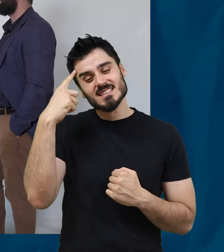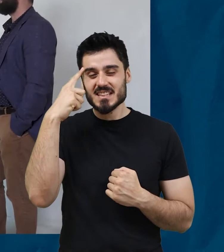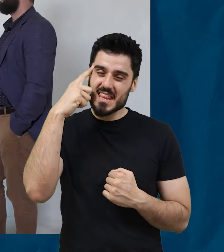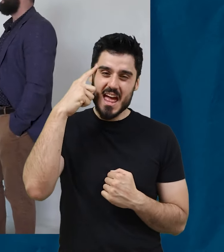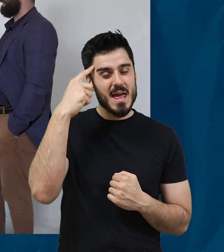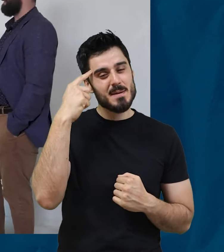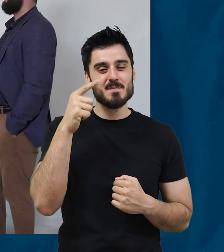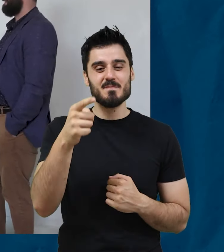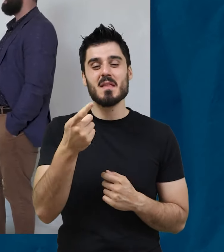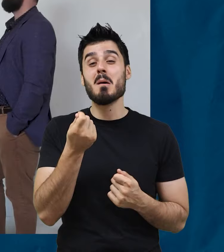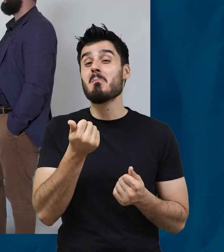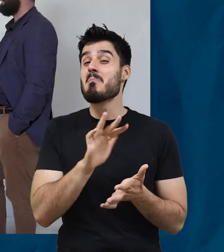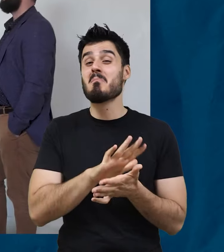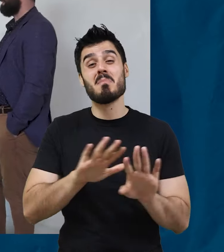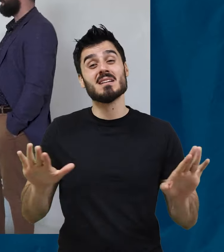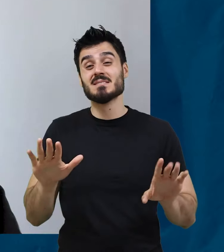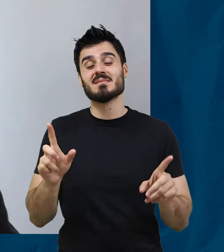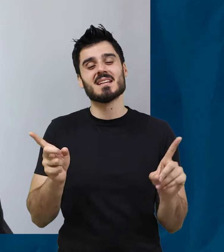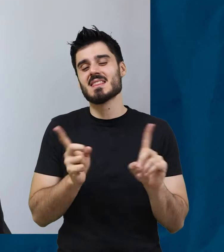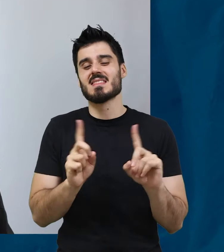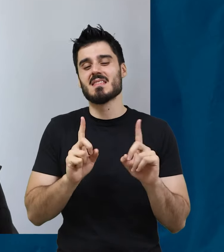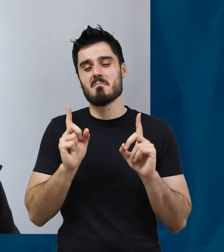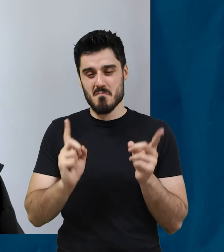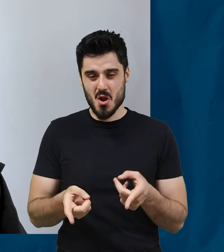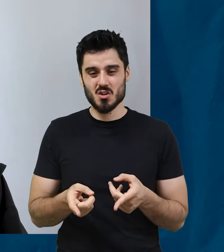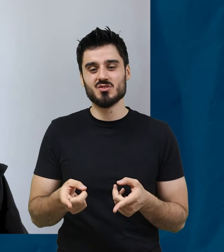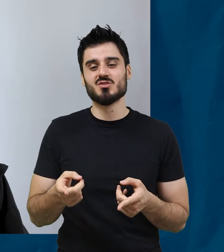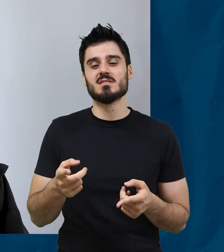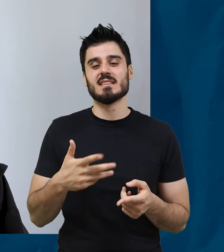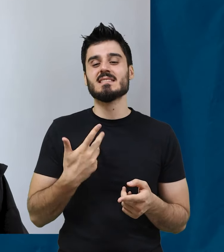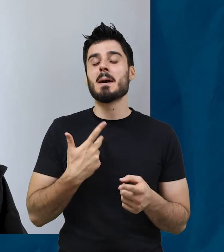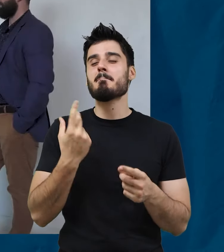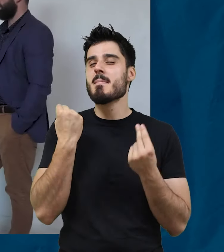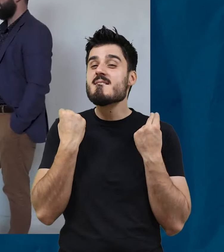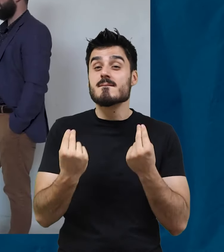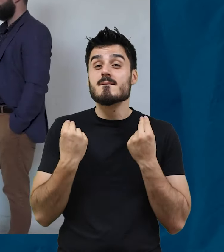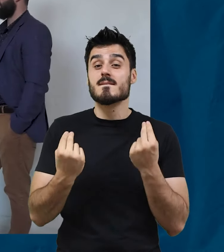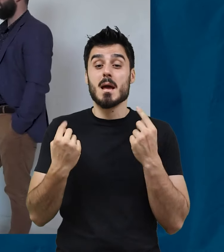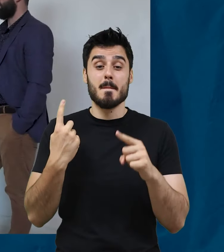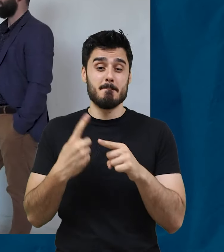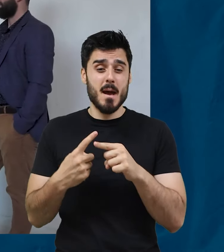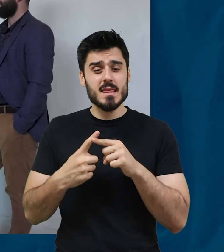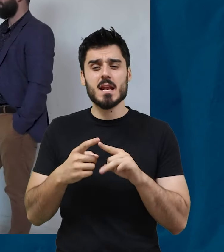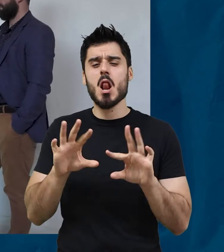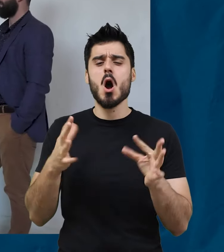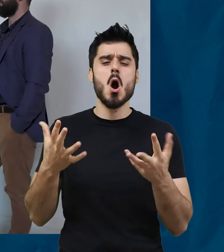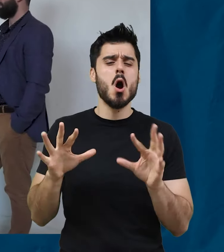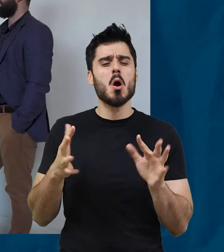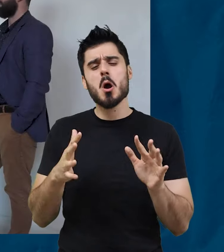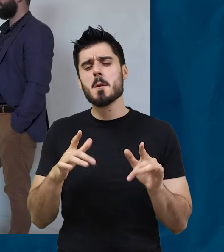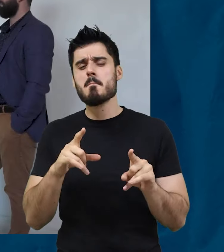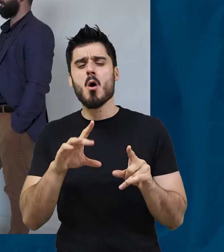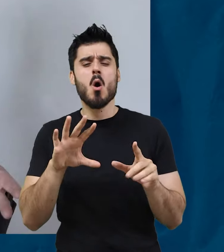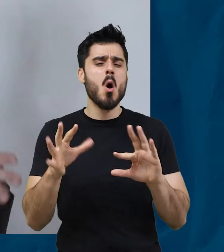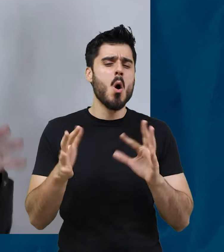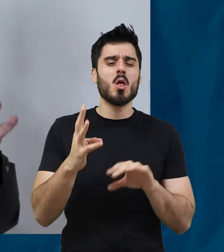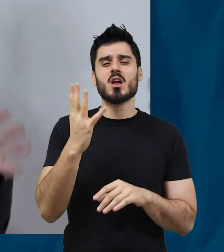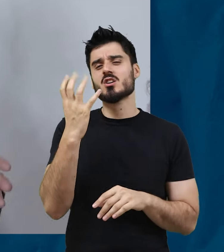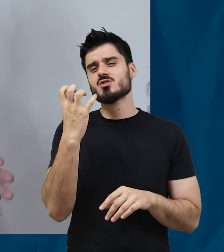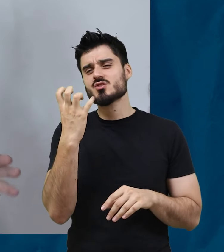че това без пари не може да стане. Ние държиме за материалите. Ние сме определили един бюджет, който да е